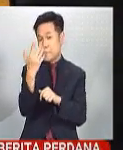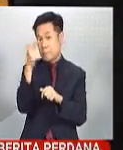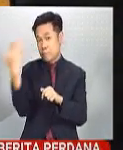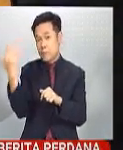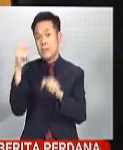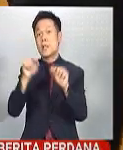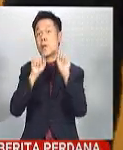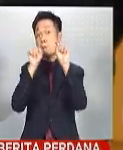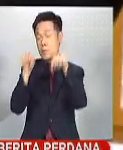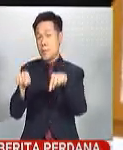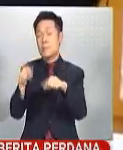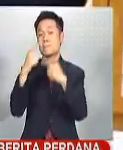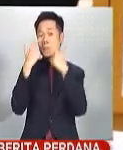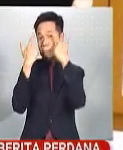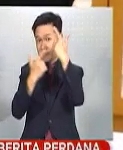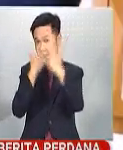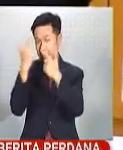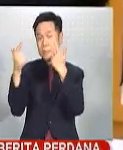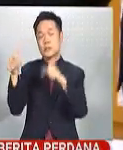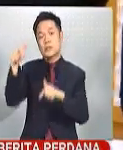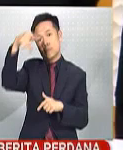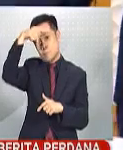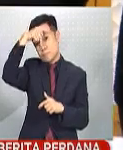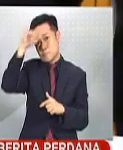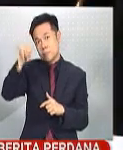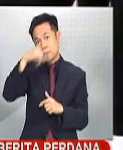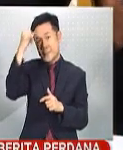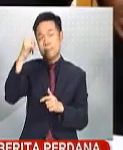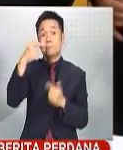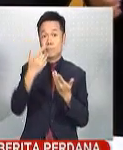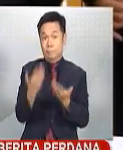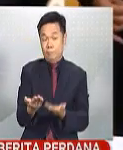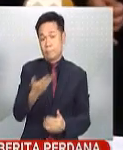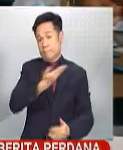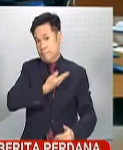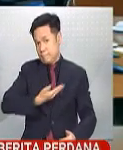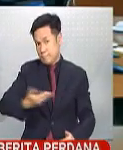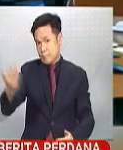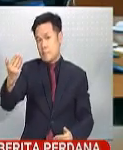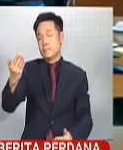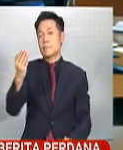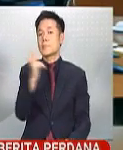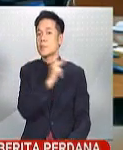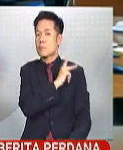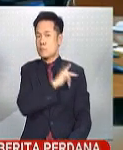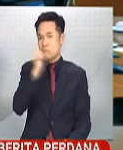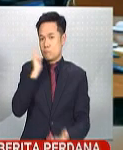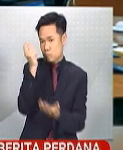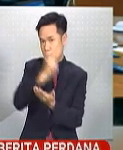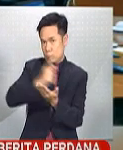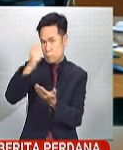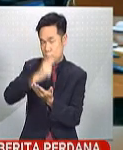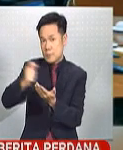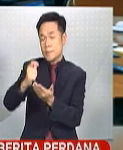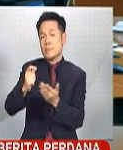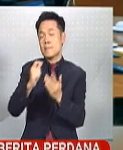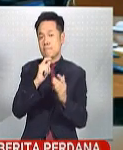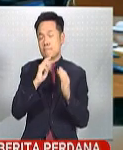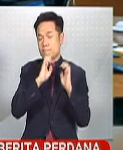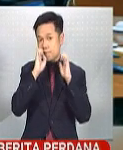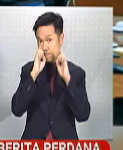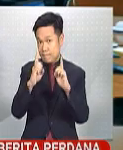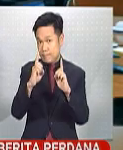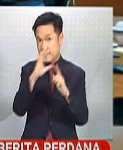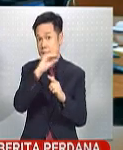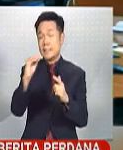berkesempatan melawat menara kementeriannya di Putrajaya. Beliau disambut oleh Ketua Setiausaha Kementerian Pendidikan Datuk Dr. Muhammad Ghazali Abbas